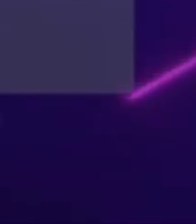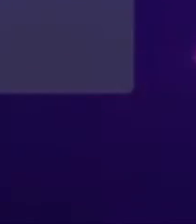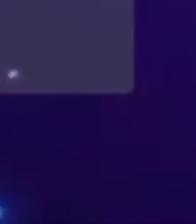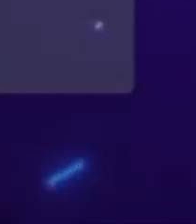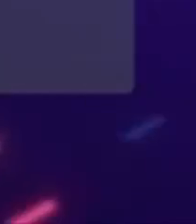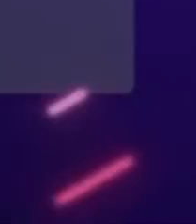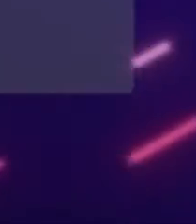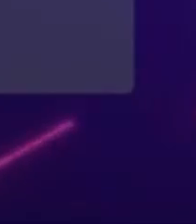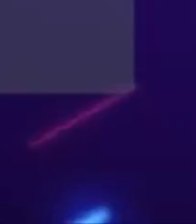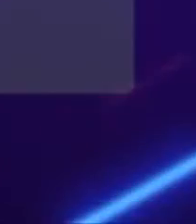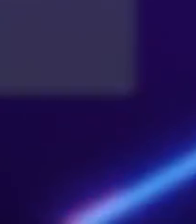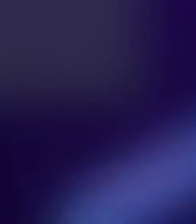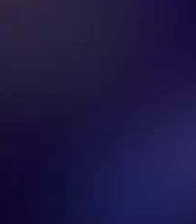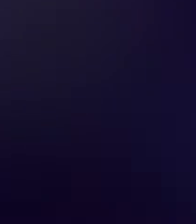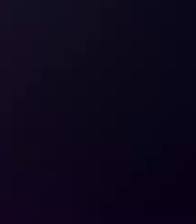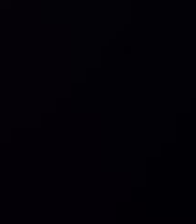ม.ค